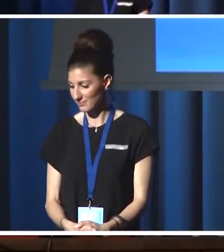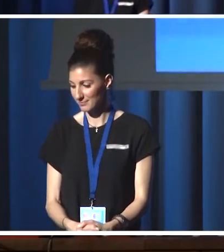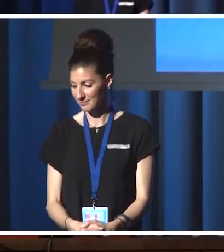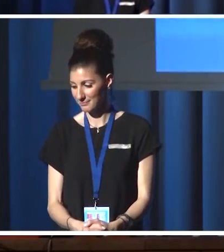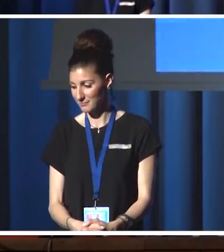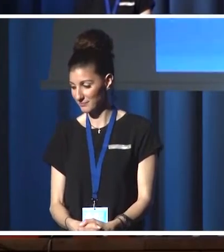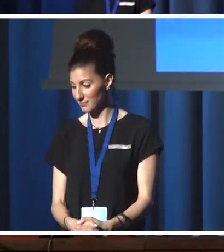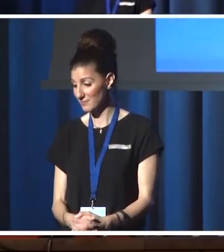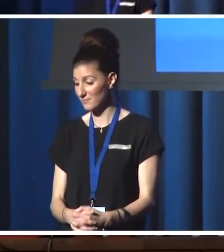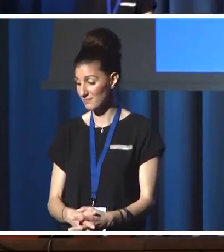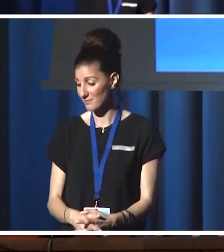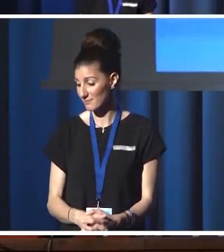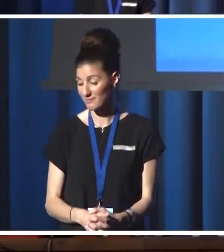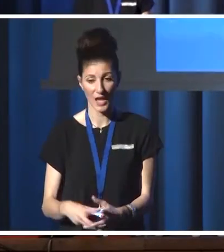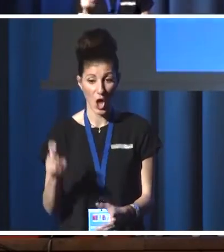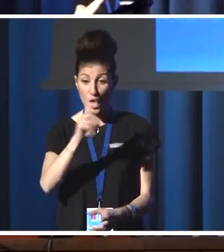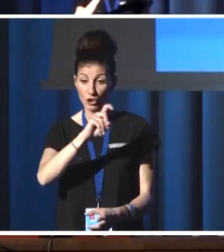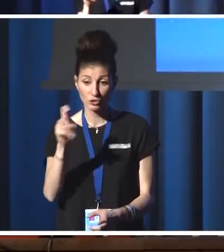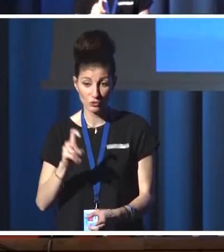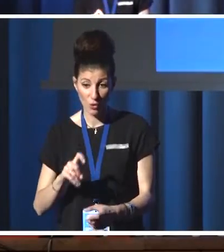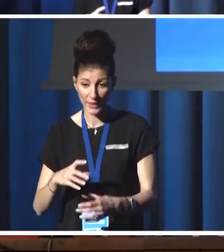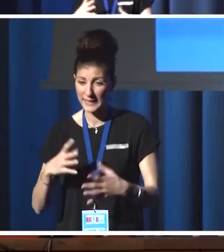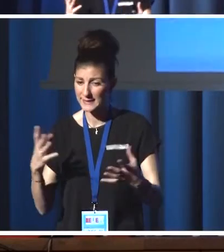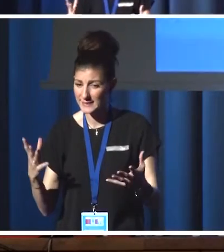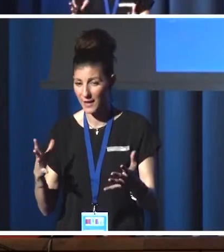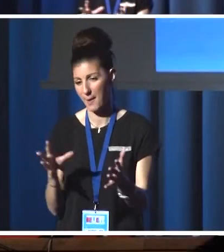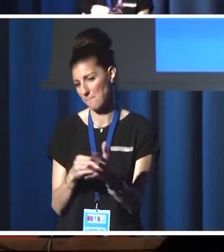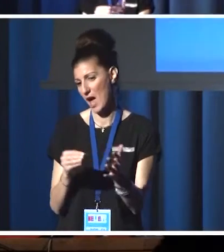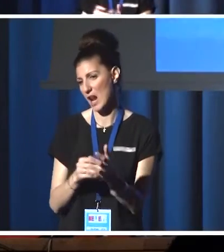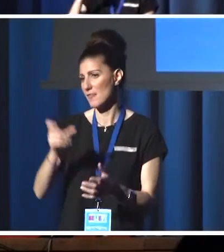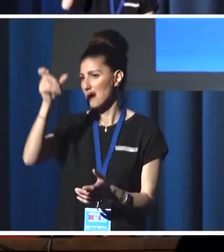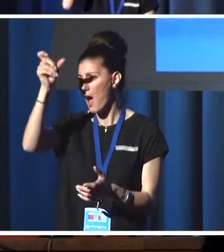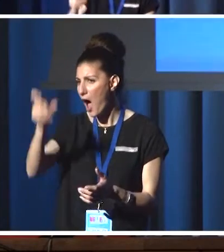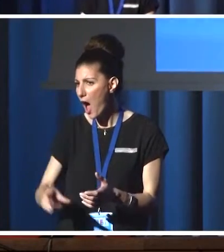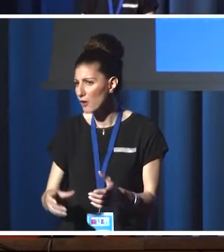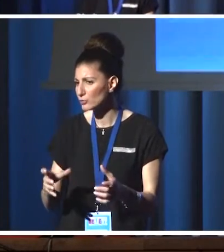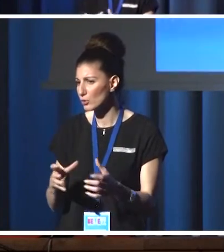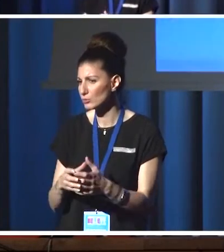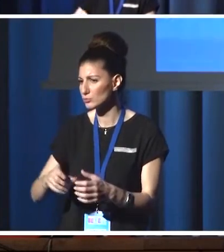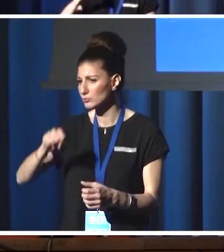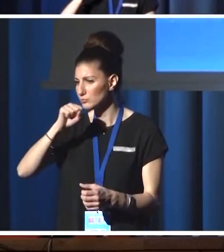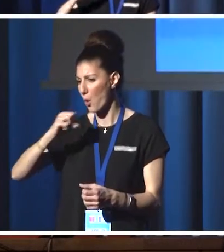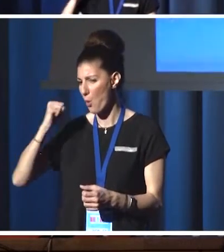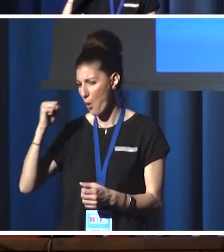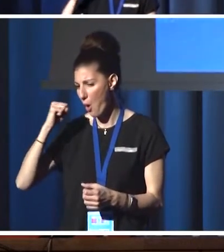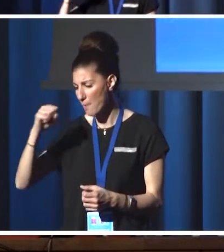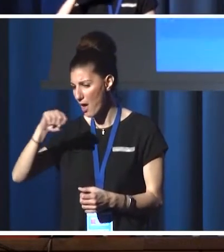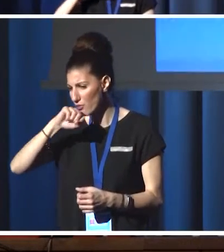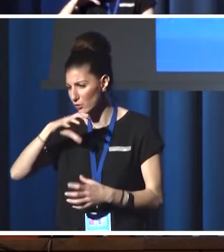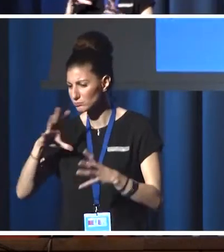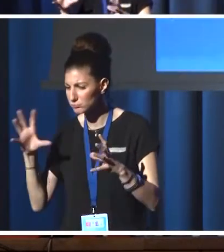λοιπόν ζωή για έναν οπαδό ομάδας είναι να ακολουθεί την αγαπημένη του ομάδα όπου καικι αν αυτή